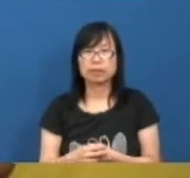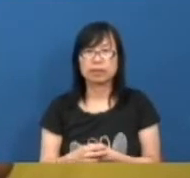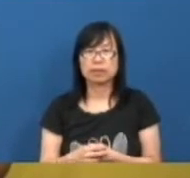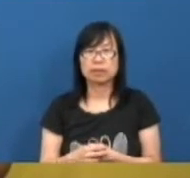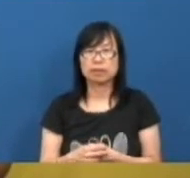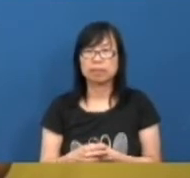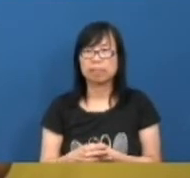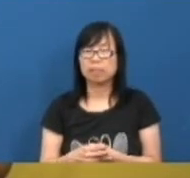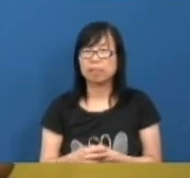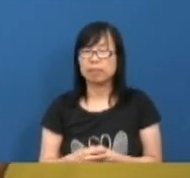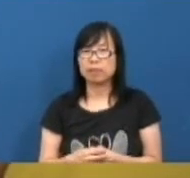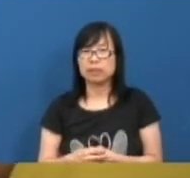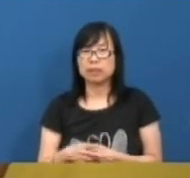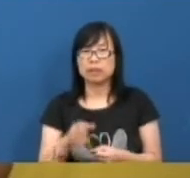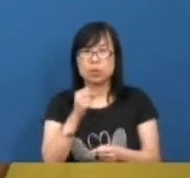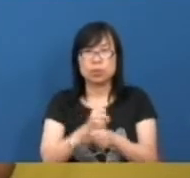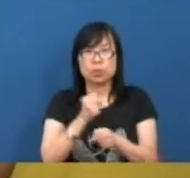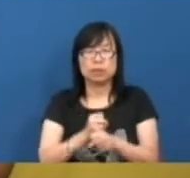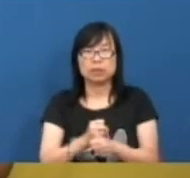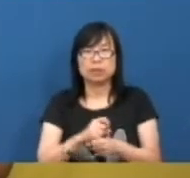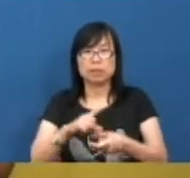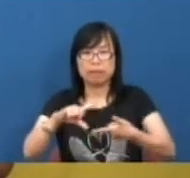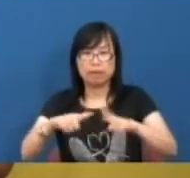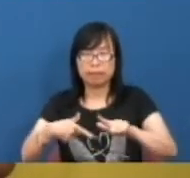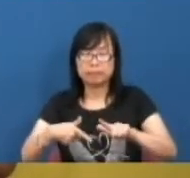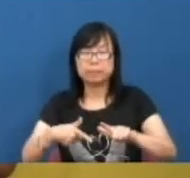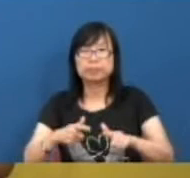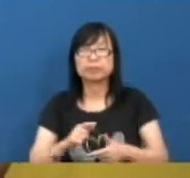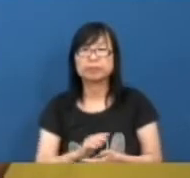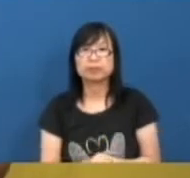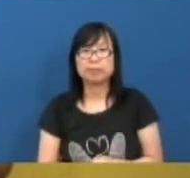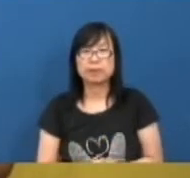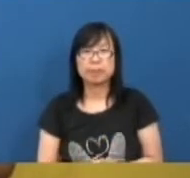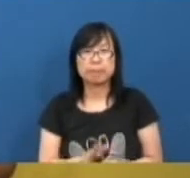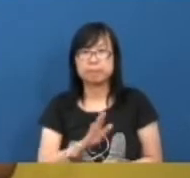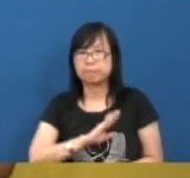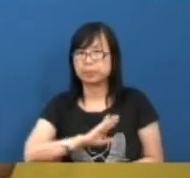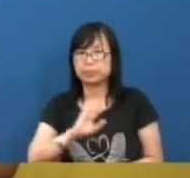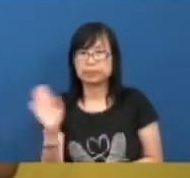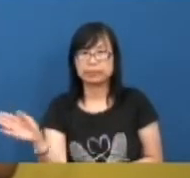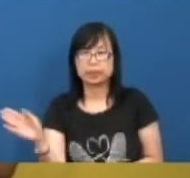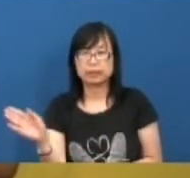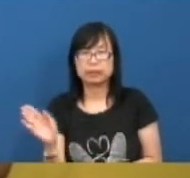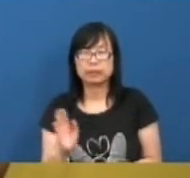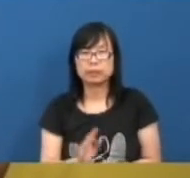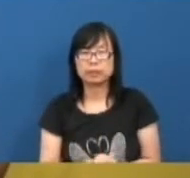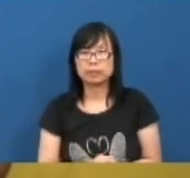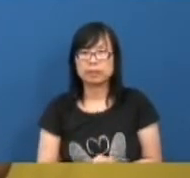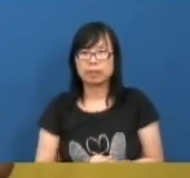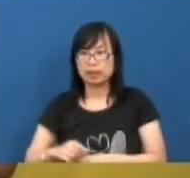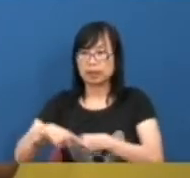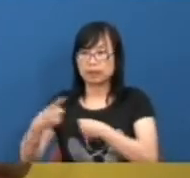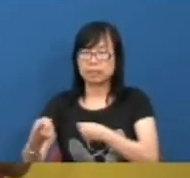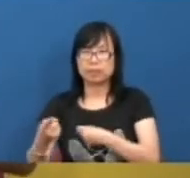嗰個。處理的手法嚇，即係唔需要係咁樣嗱，同埋咧另一方面